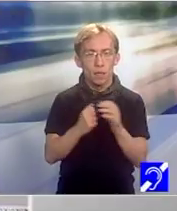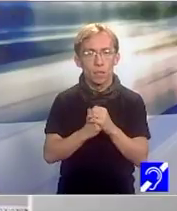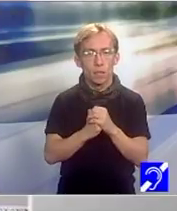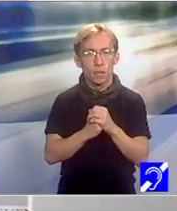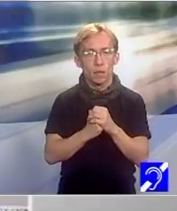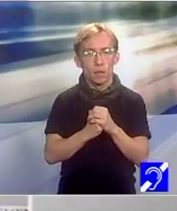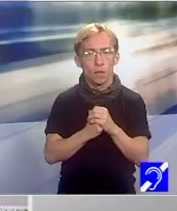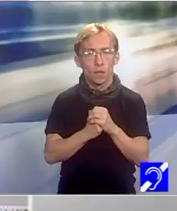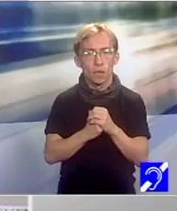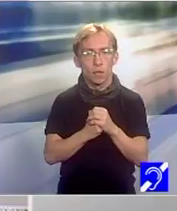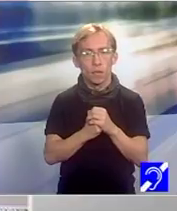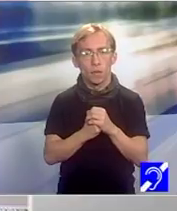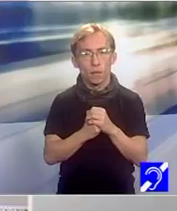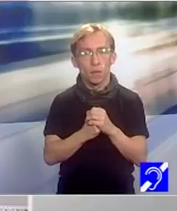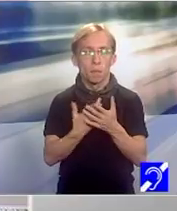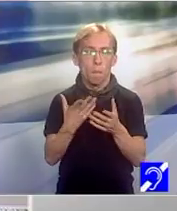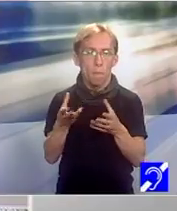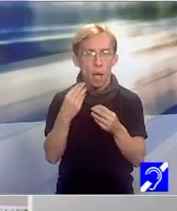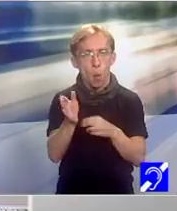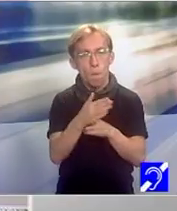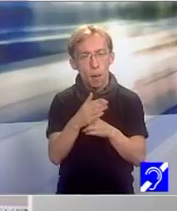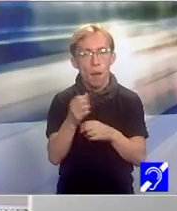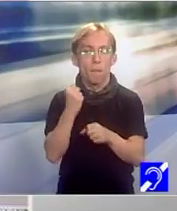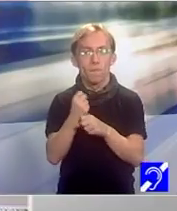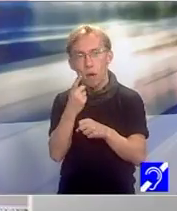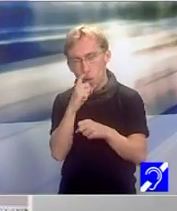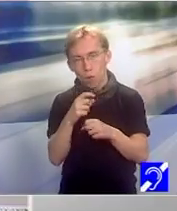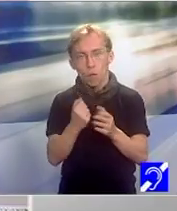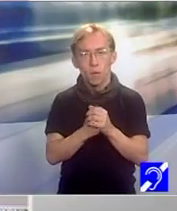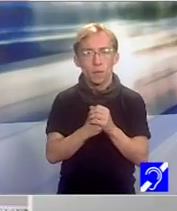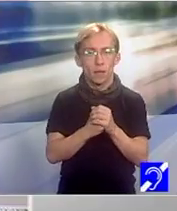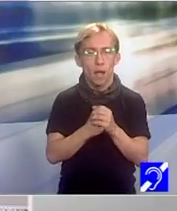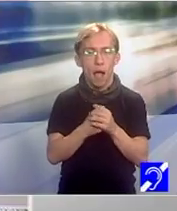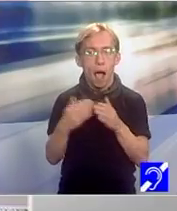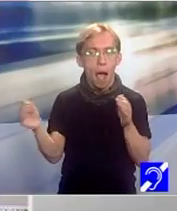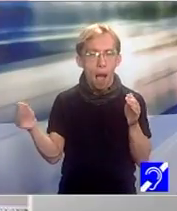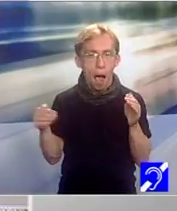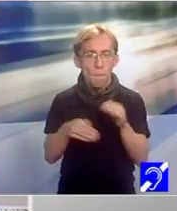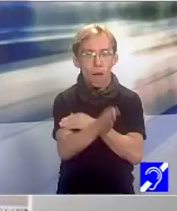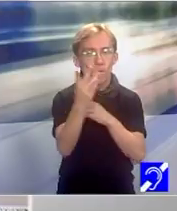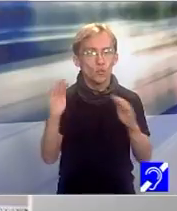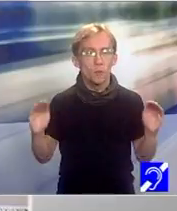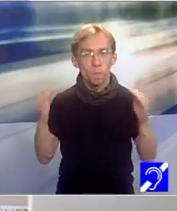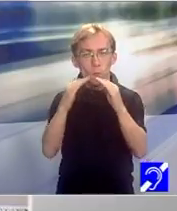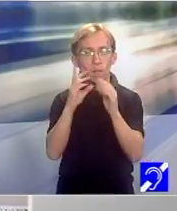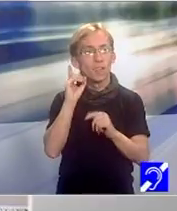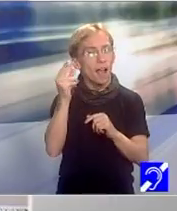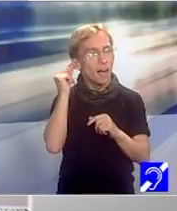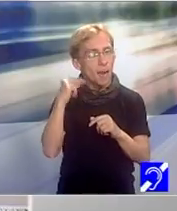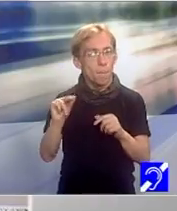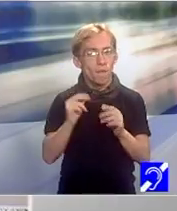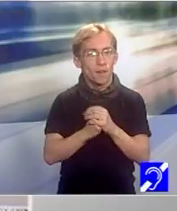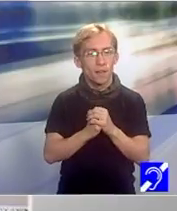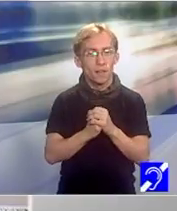cațăr, mă mai duc prin peșteri, mai fac și off-road, mai dorm prin refugii de munte. De când am aflat,